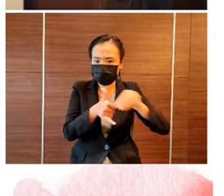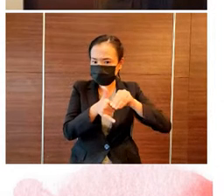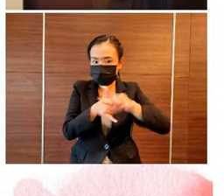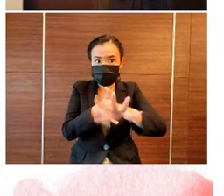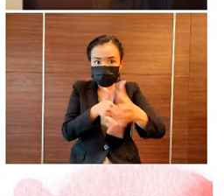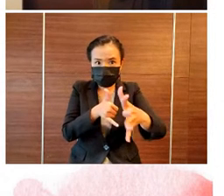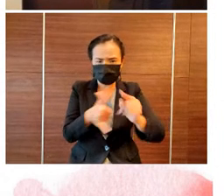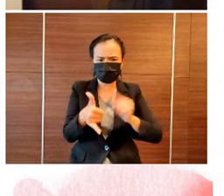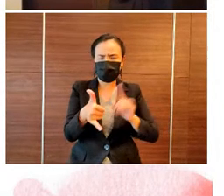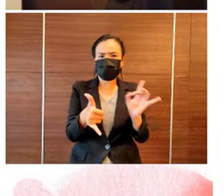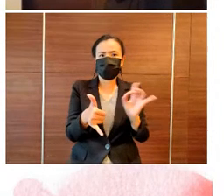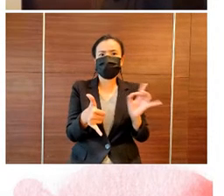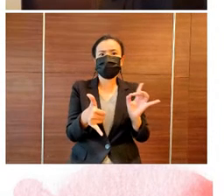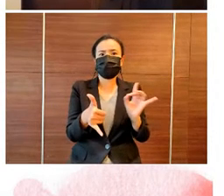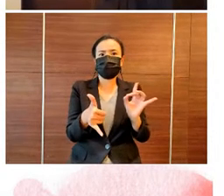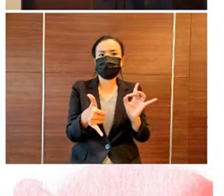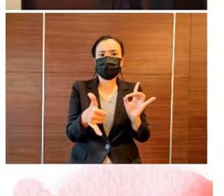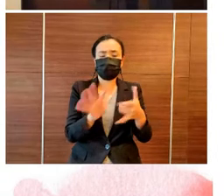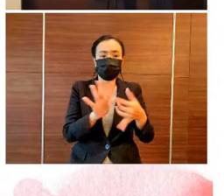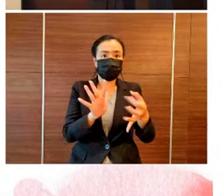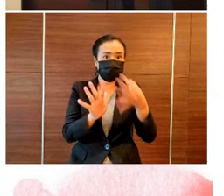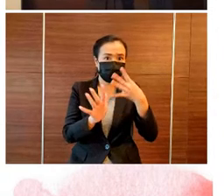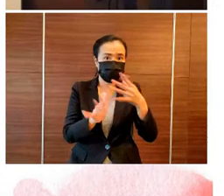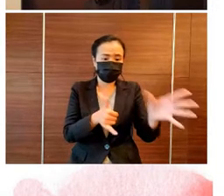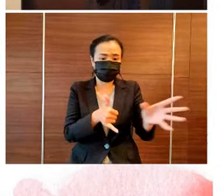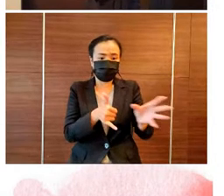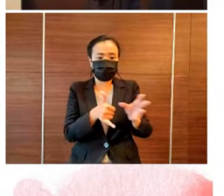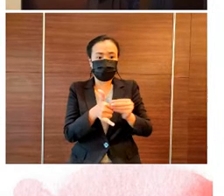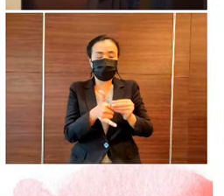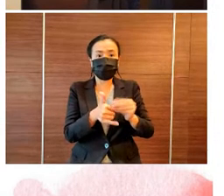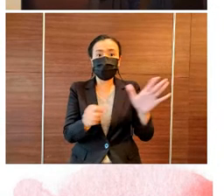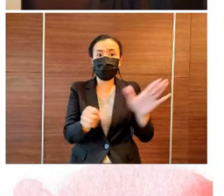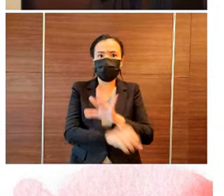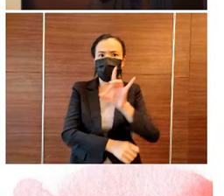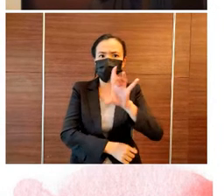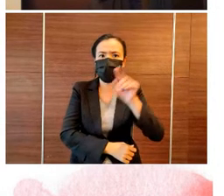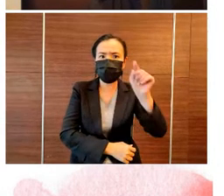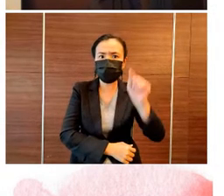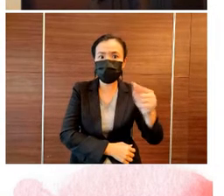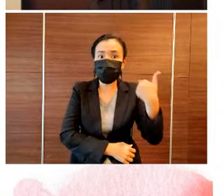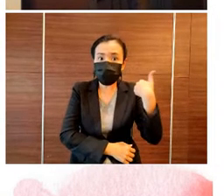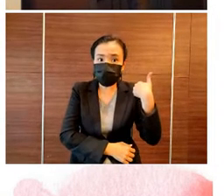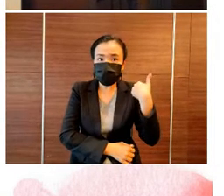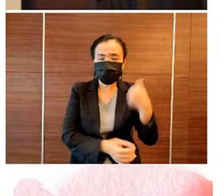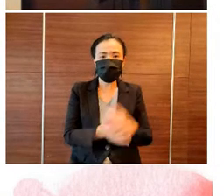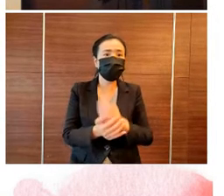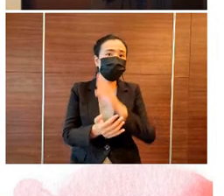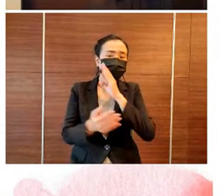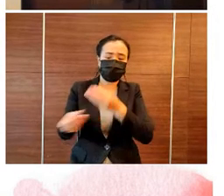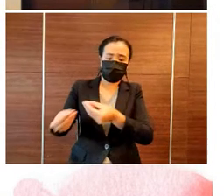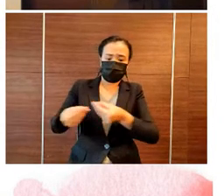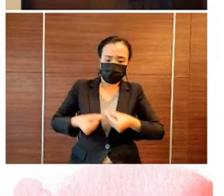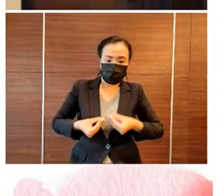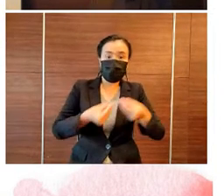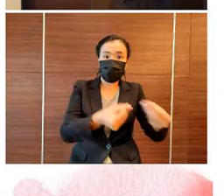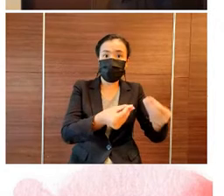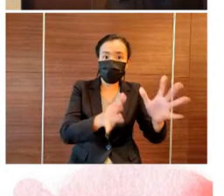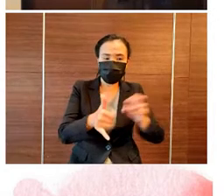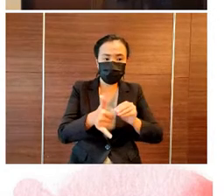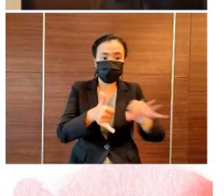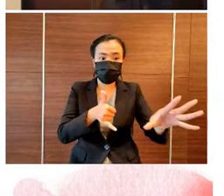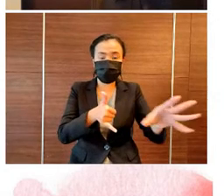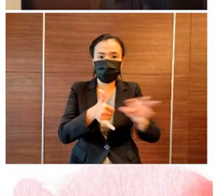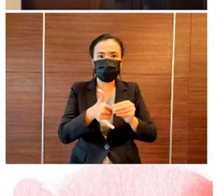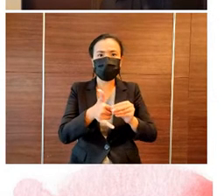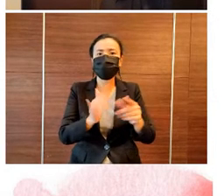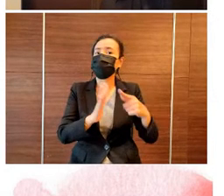อยังเสี่ยงอยู่ให้ยาเป๊ปซึ่งป้องกันการติดเชื้อได้เกือบ 100% เพราะฉะนั้นเมื่อไม่ส่งต่อเมื่อไม่รับใหม่เอสก็